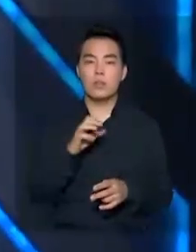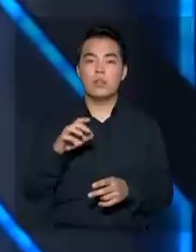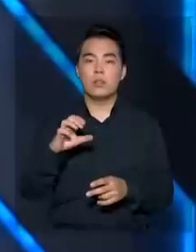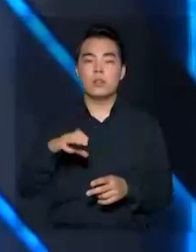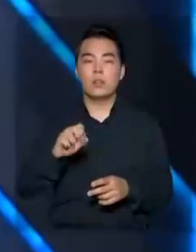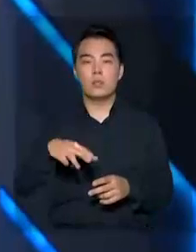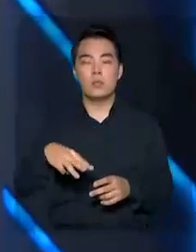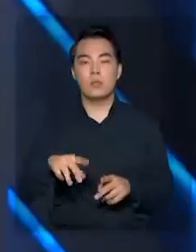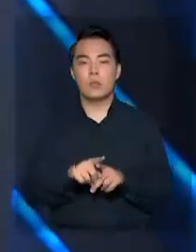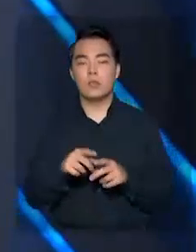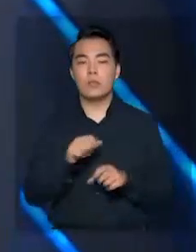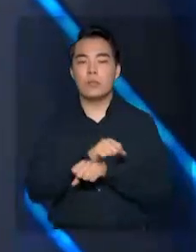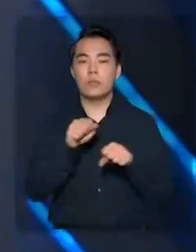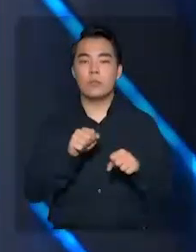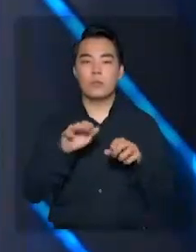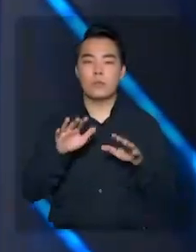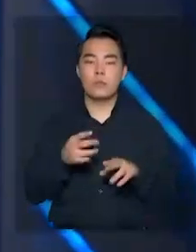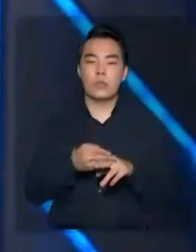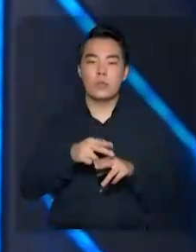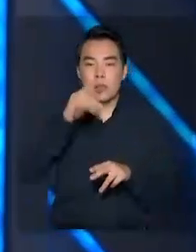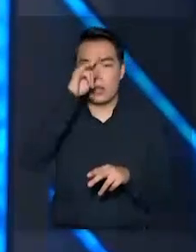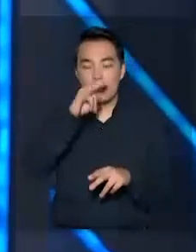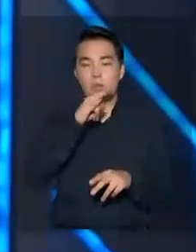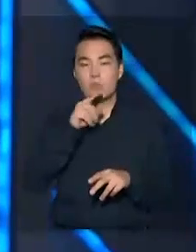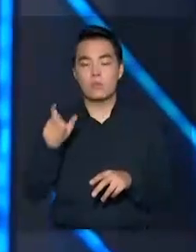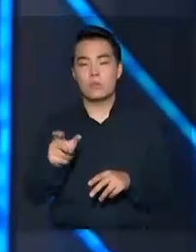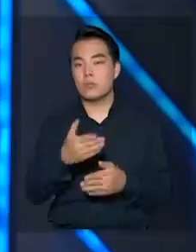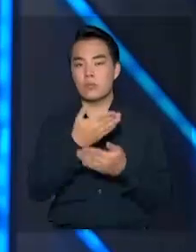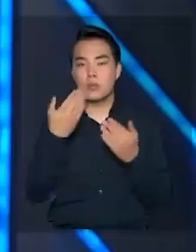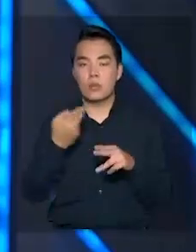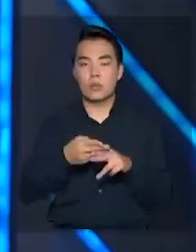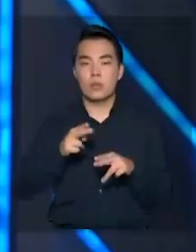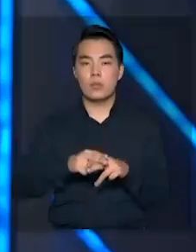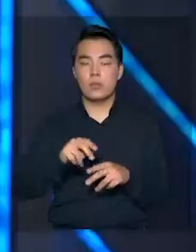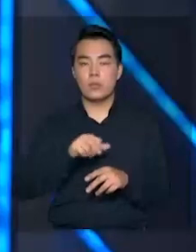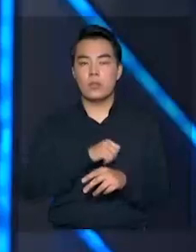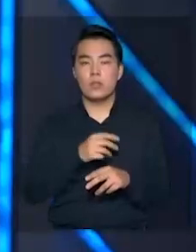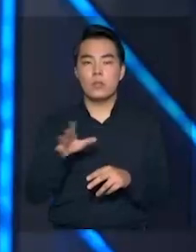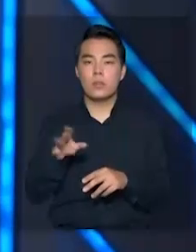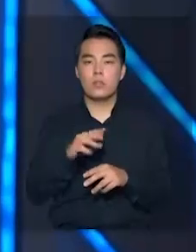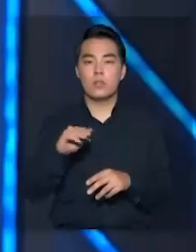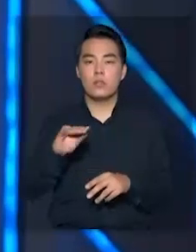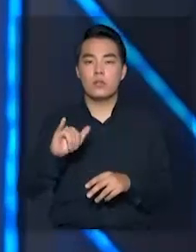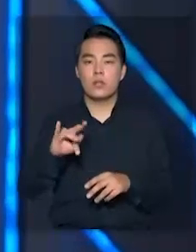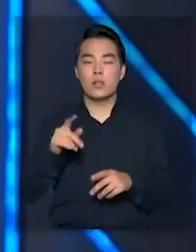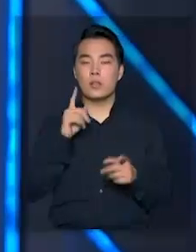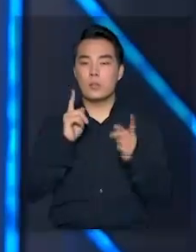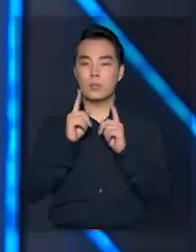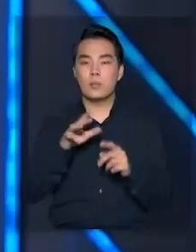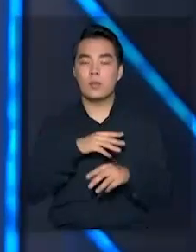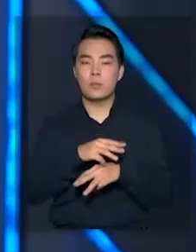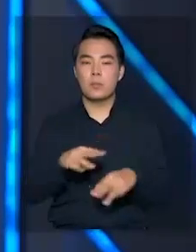Стамбулдағы жарылыстан зардап шеккендер арасында Қазақстан азаматтар жоқ. Бұл туралы бүгін журналистермен өткен брифингте сыртқы